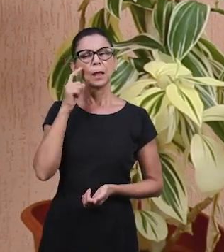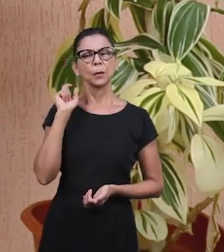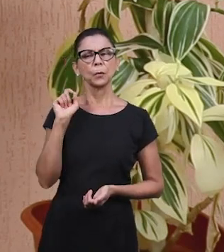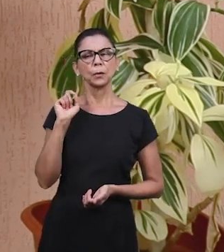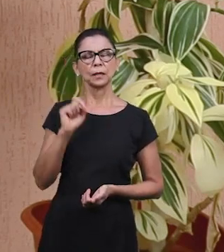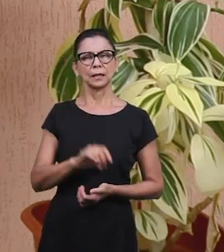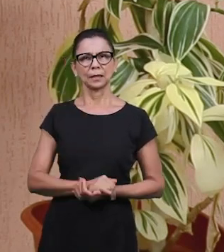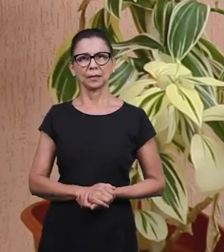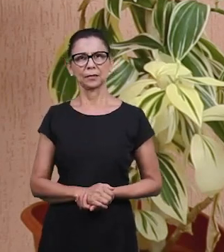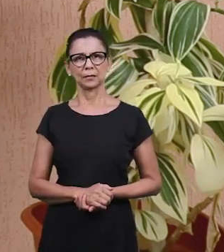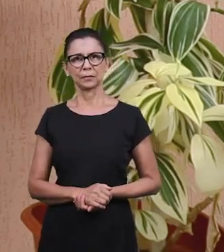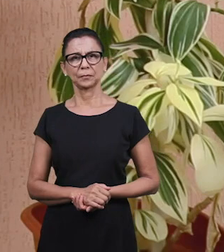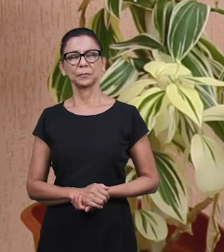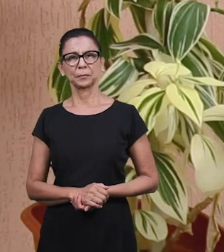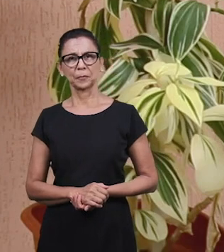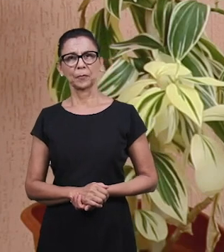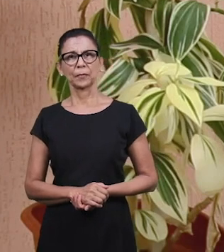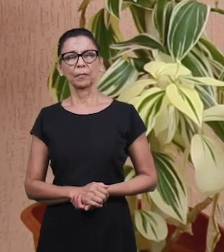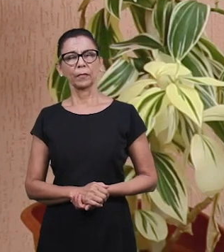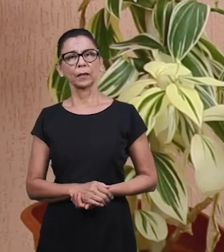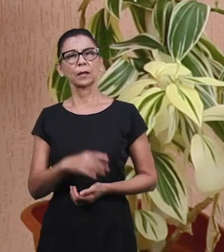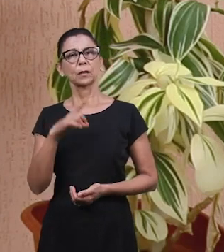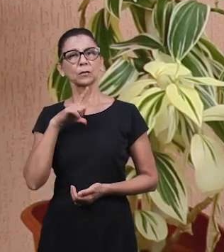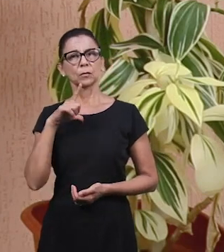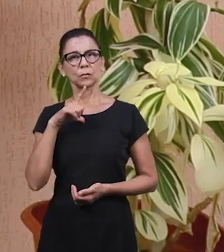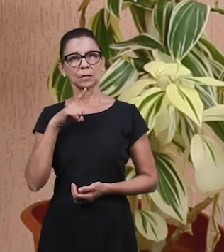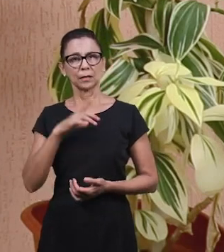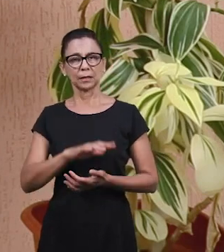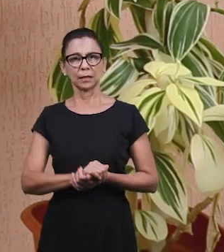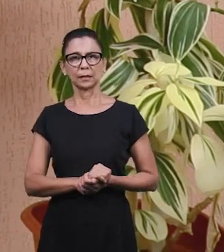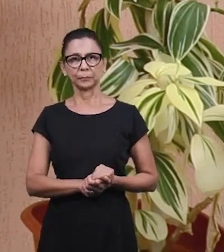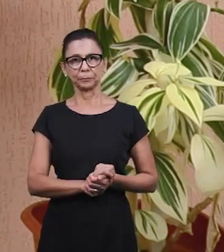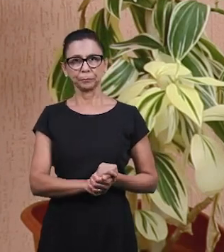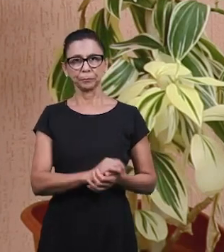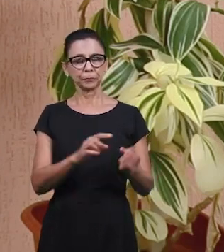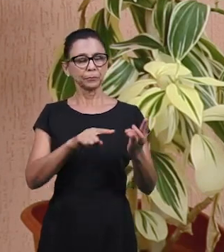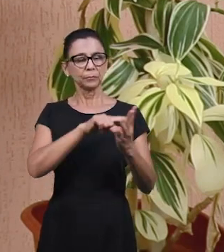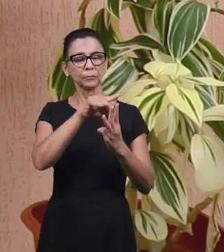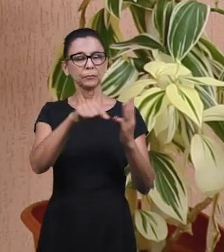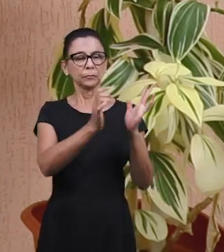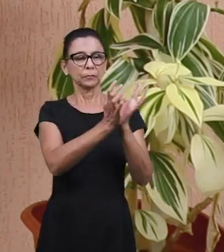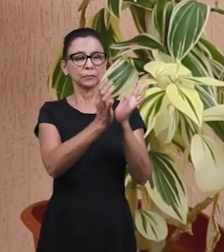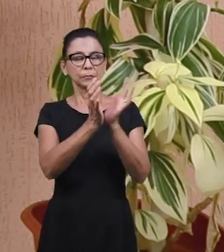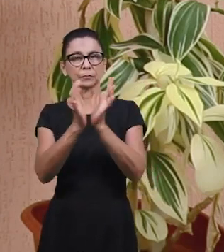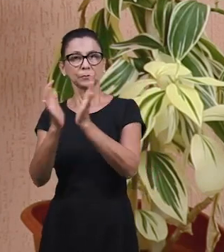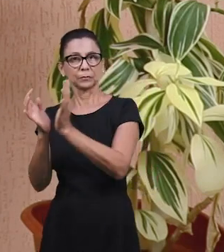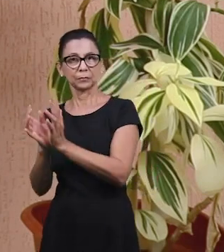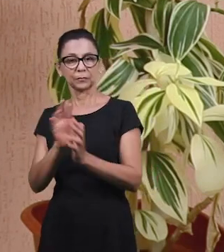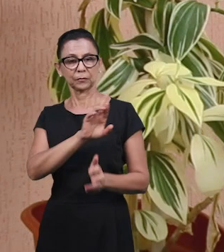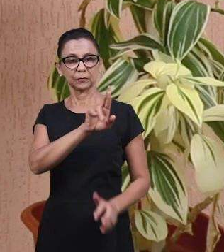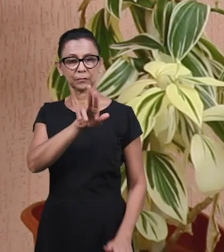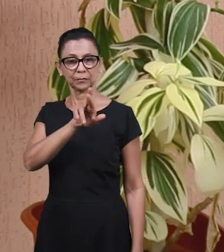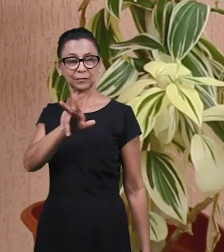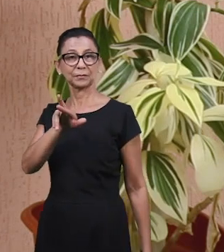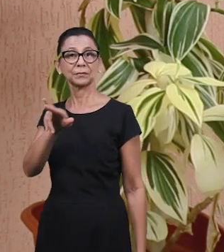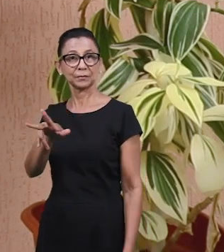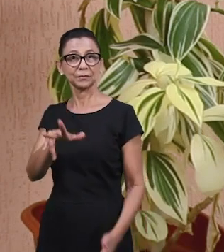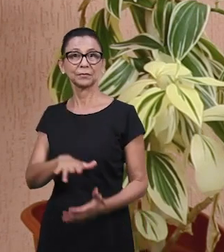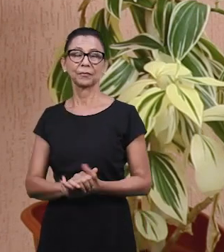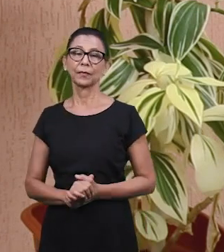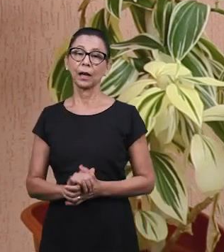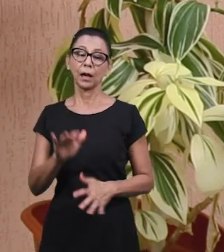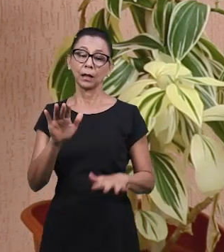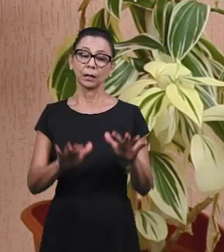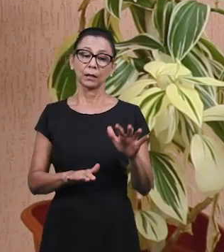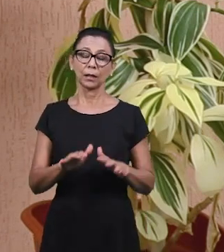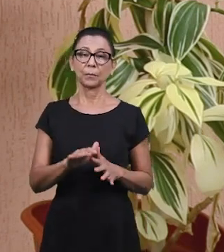à la maison. Nous voyons que nous pouvons mettre à disposition des frères dans les études au niveau 1, 2 et 3, selon